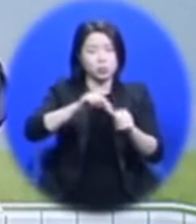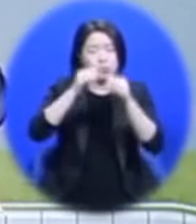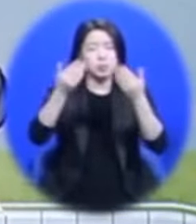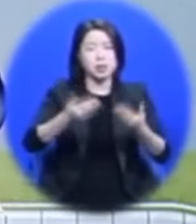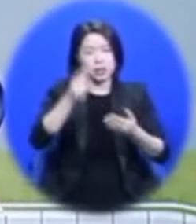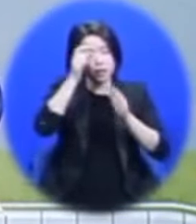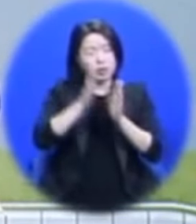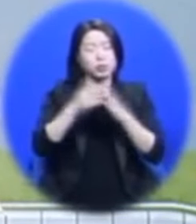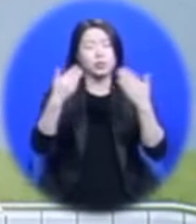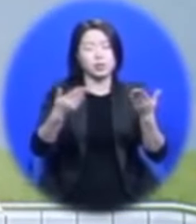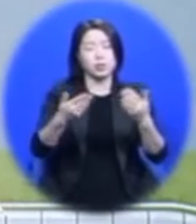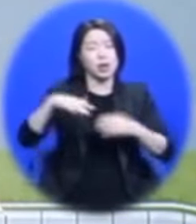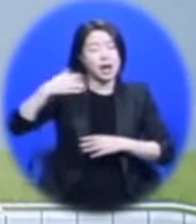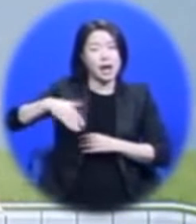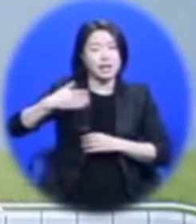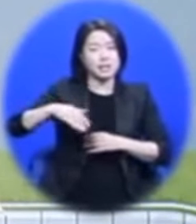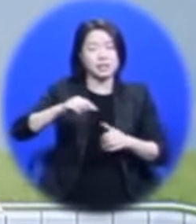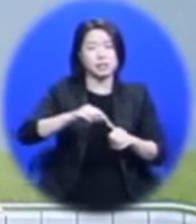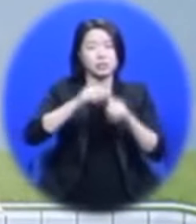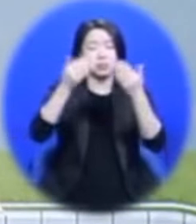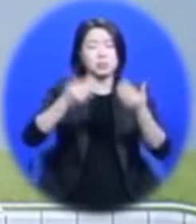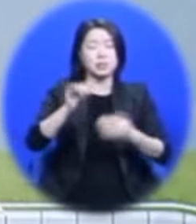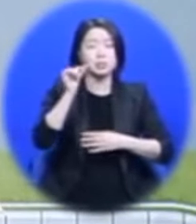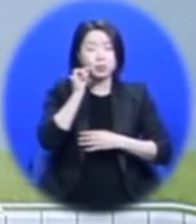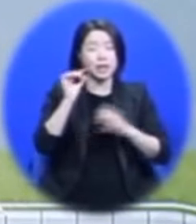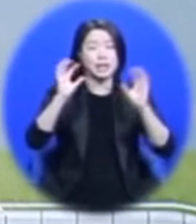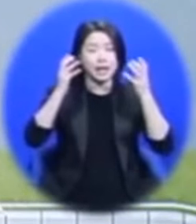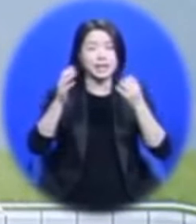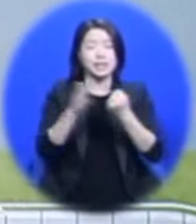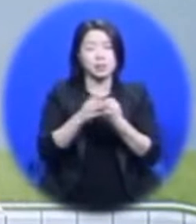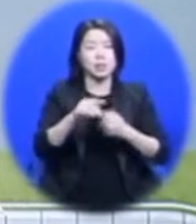그는 아직도 구원받지 못한 아이니까 그러니까